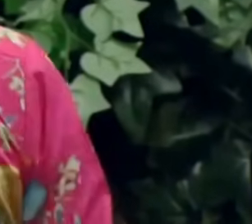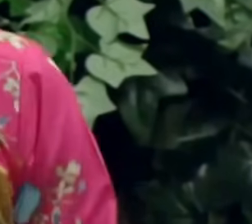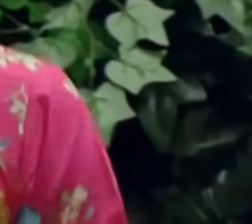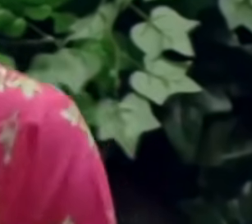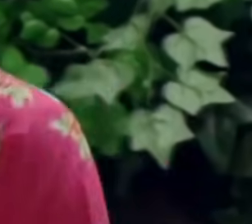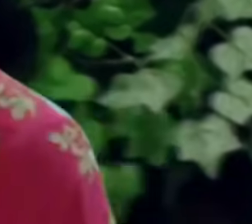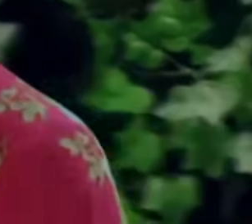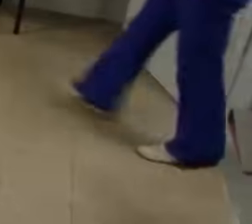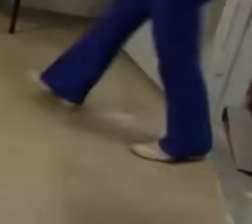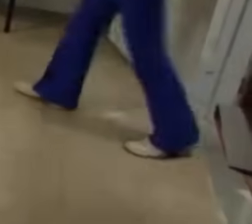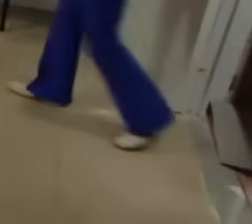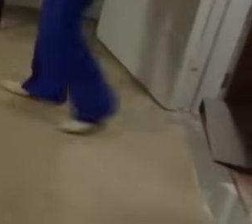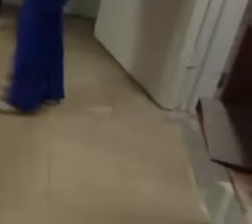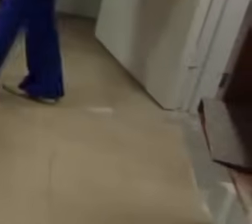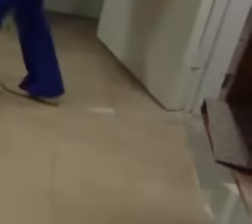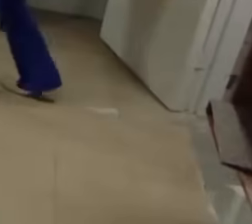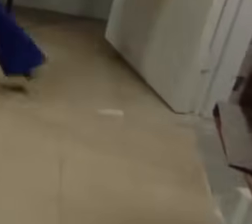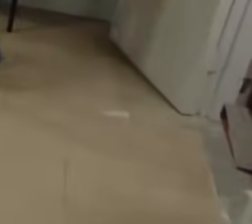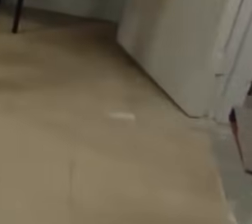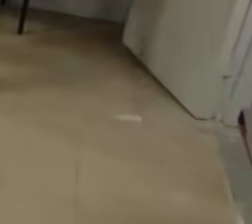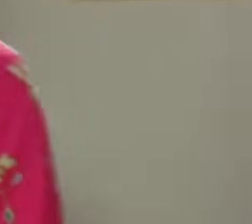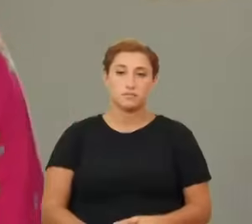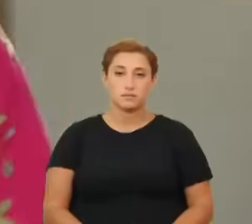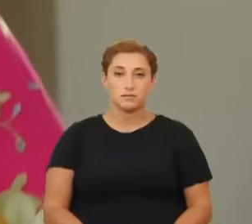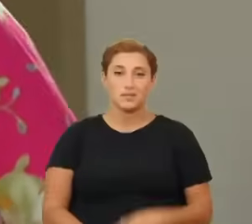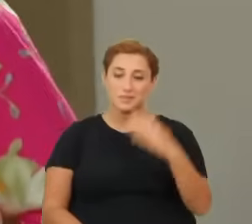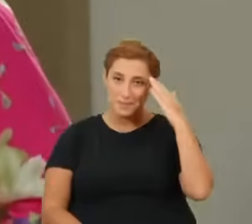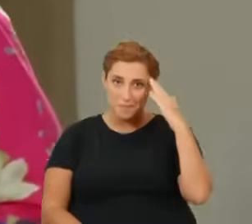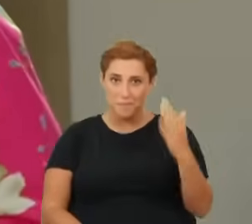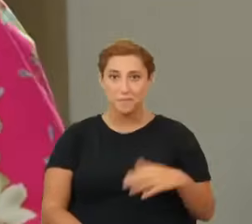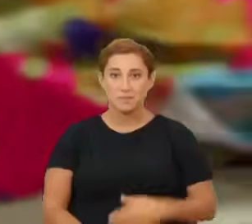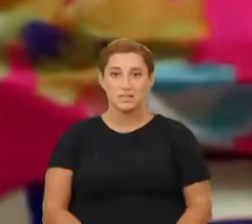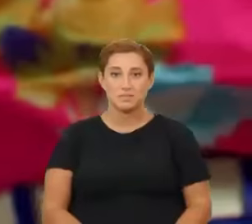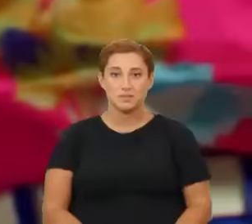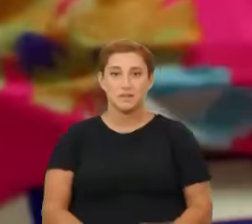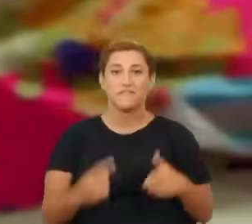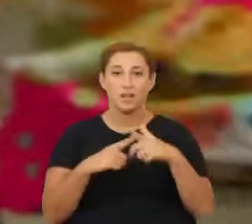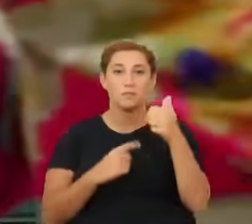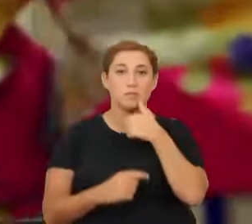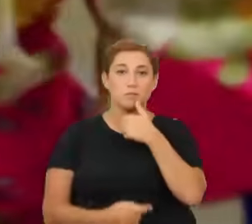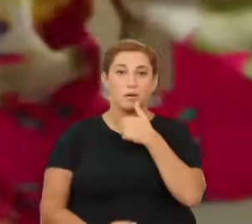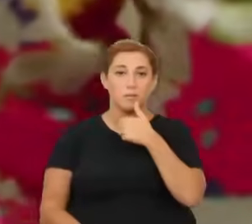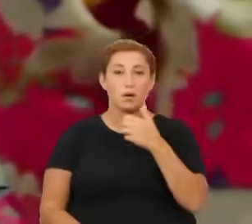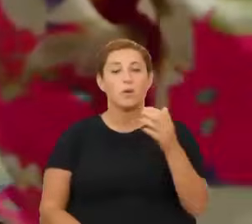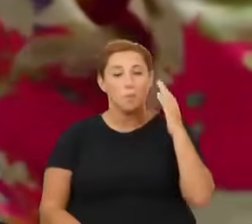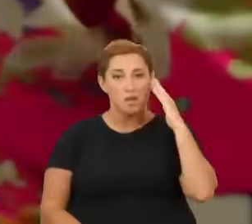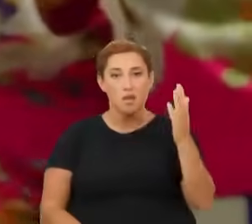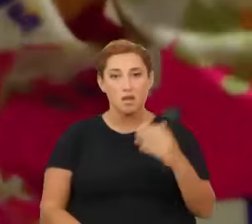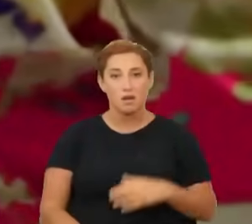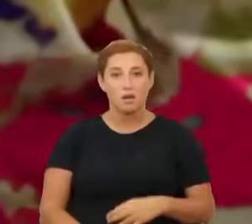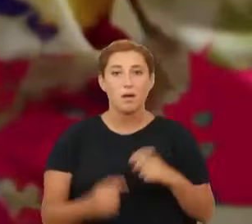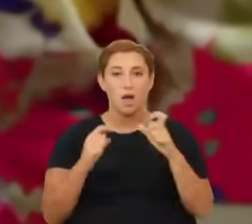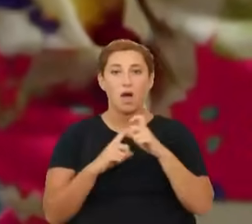Ergun muhtarlığa gelip çekine sıkılı içeri girdi. Selamünaleyküm. Hüseyin baba. Aleyküm